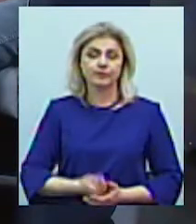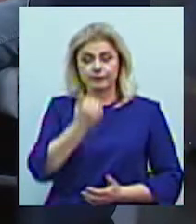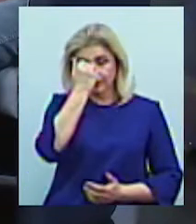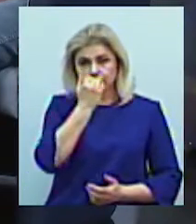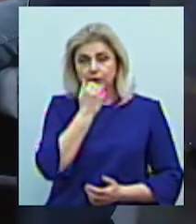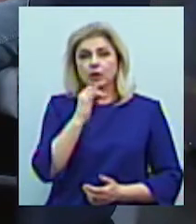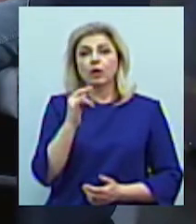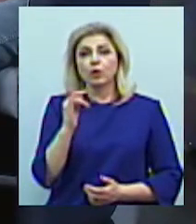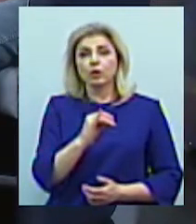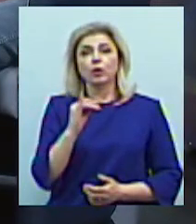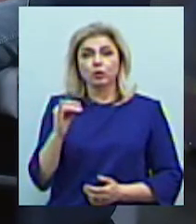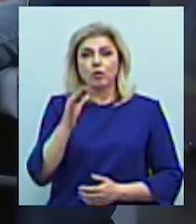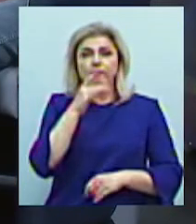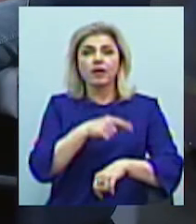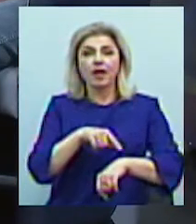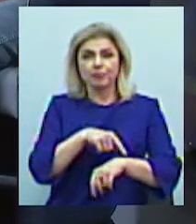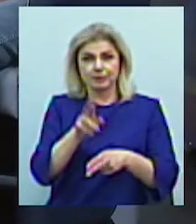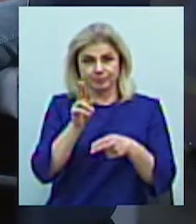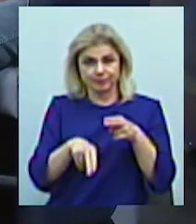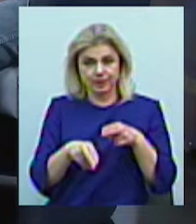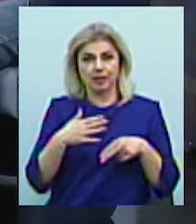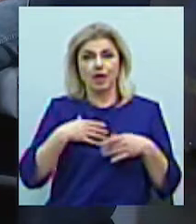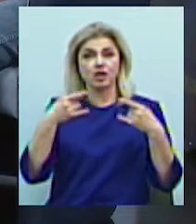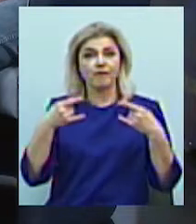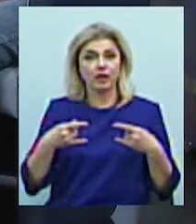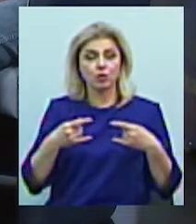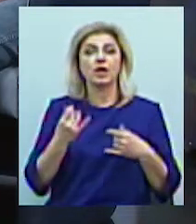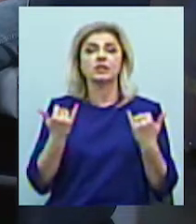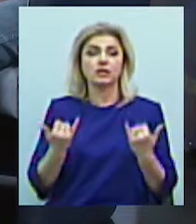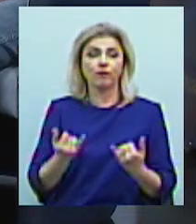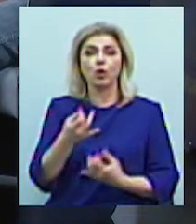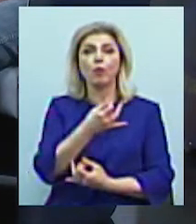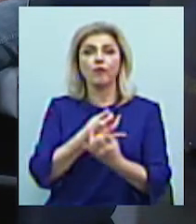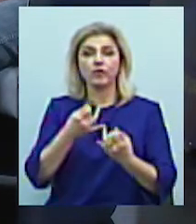Спасибі, Юрій Георгійович. Час наш добігає кінця нашого ефіру. І сьогодні ми